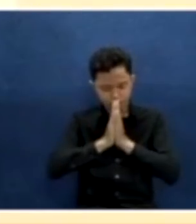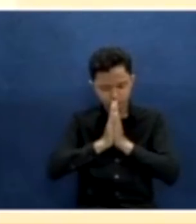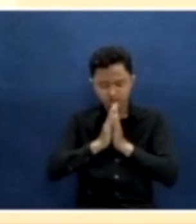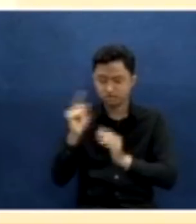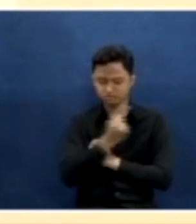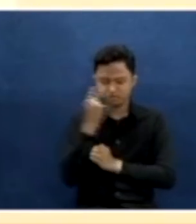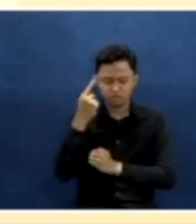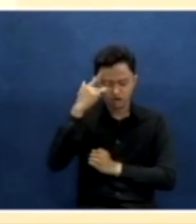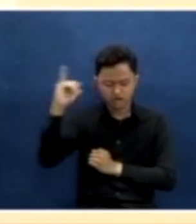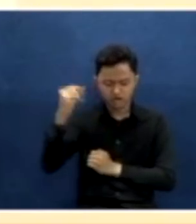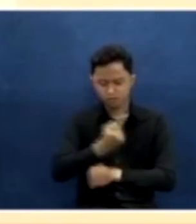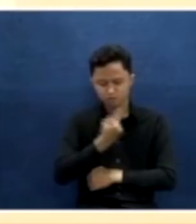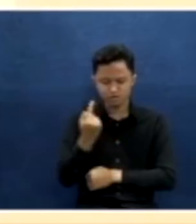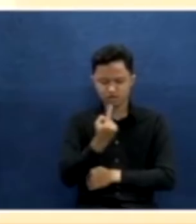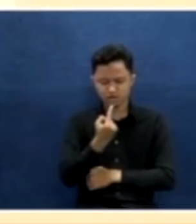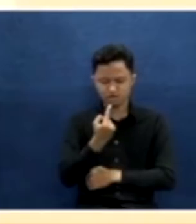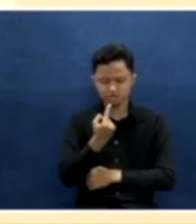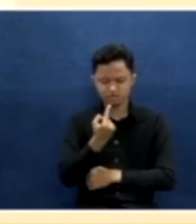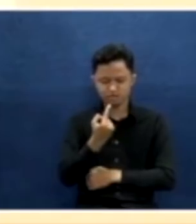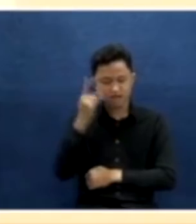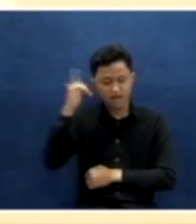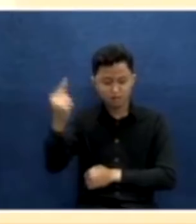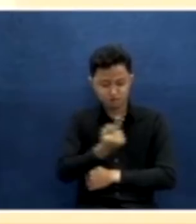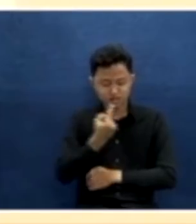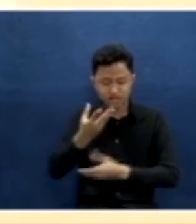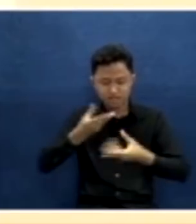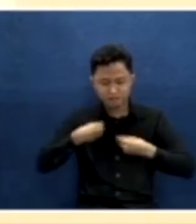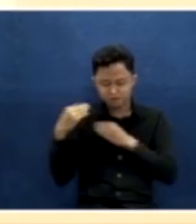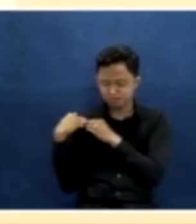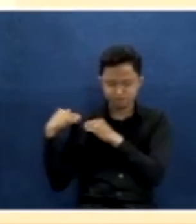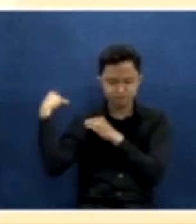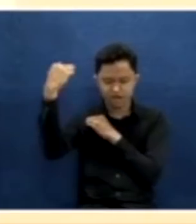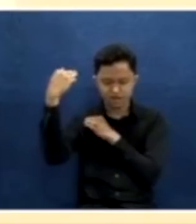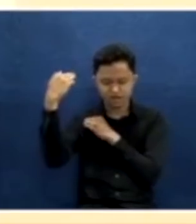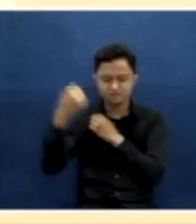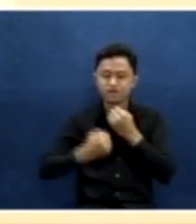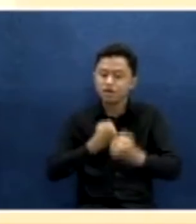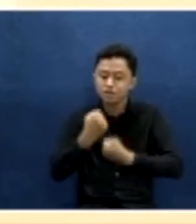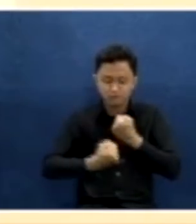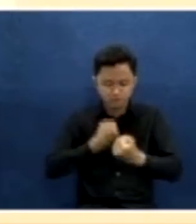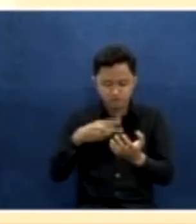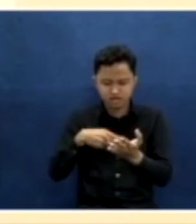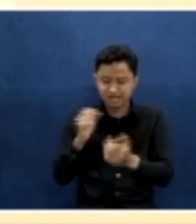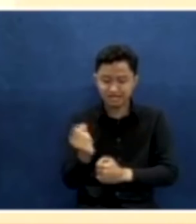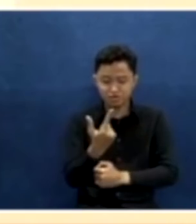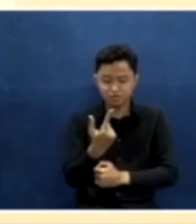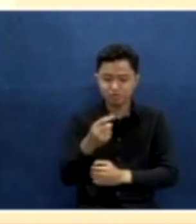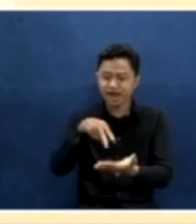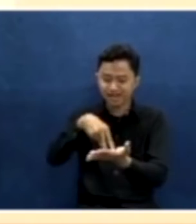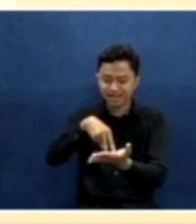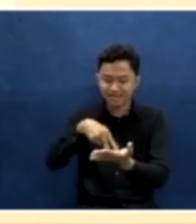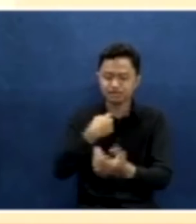ilmu yang kami dapatkan akan menjadi sebab kebaikan dan menjadi sebab kemudahan kami untuk menapak dalam kehidupan akhirat